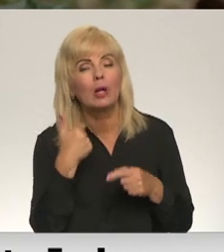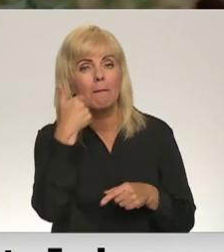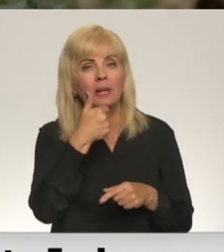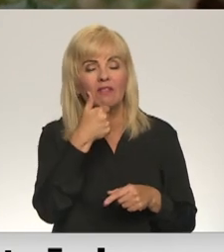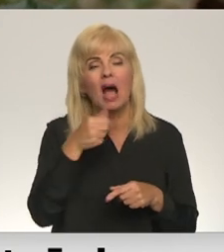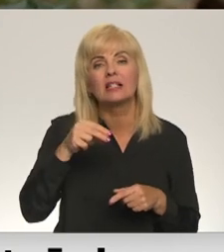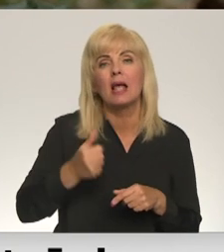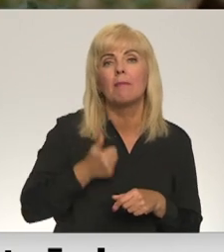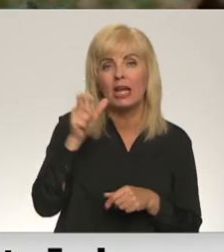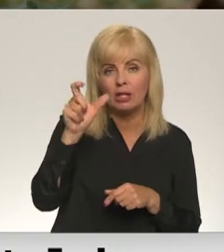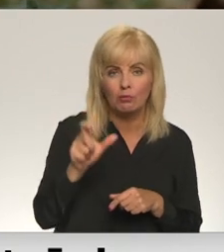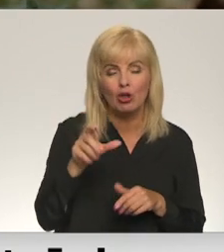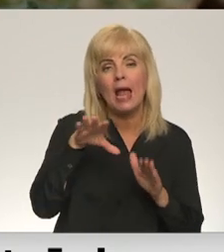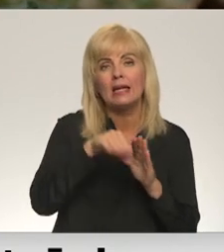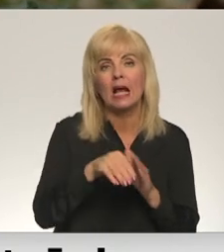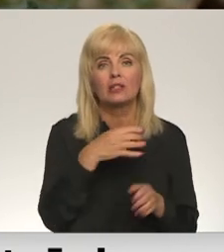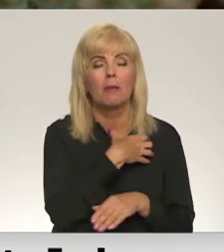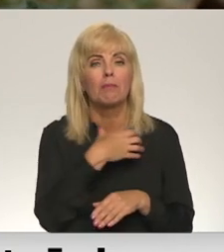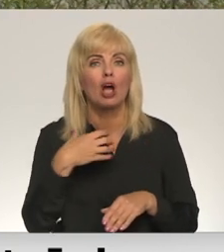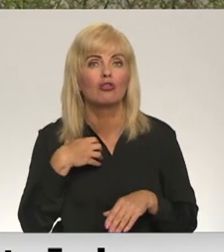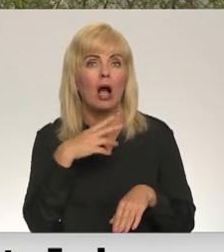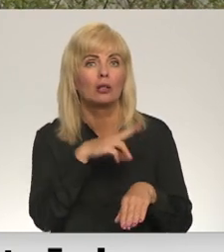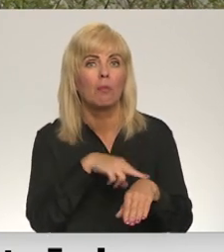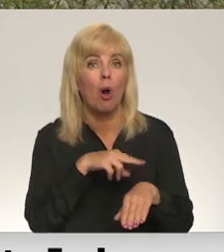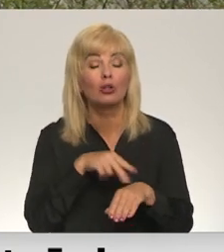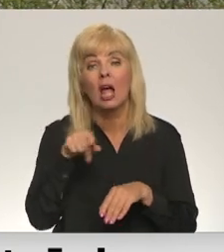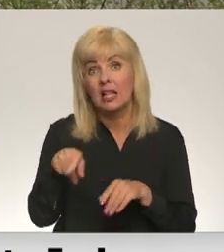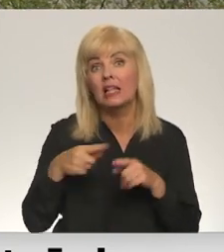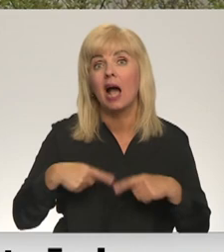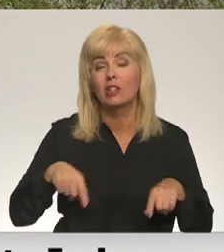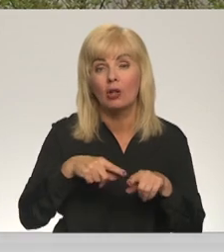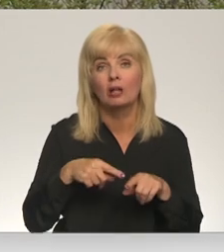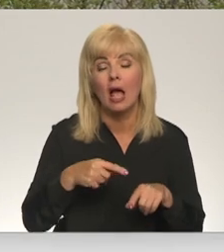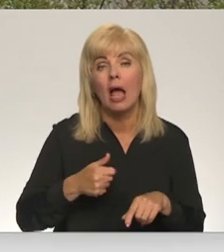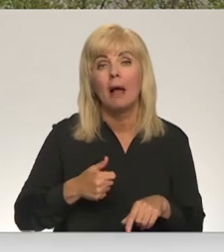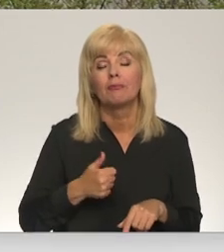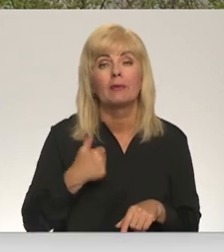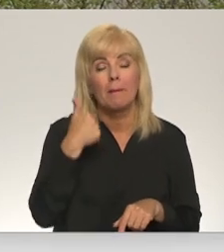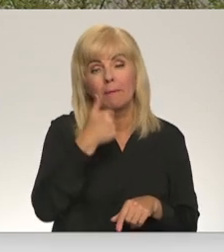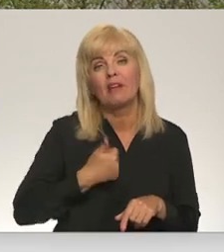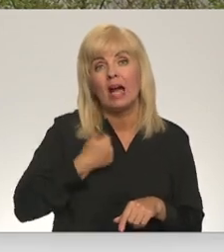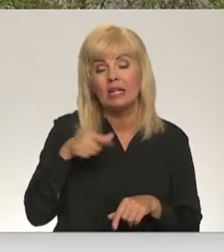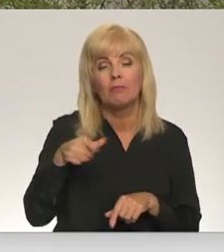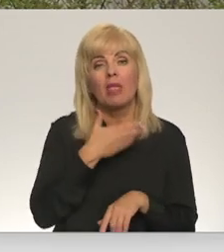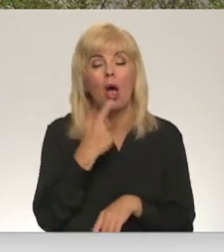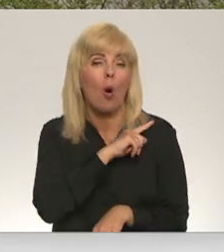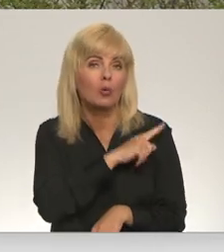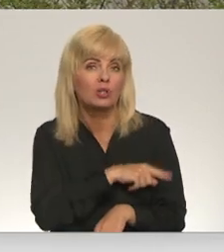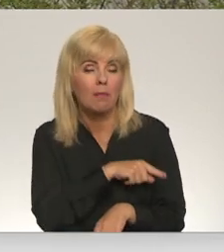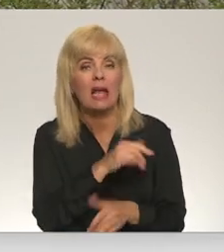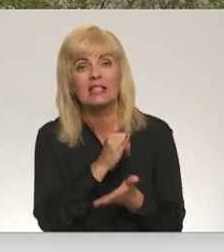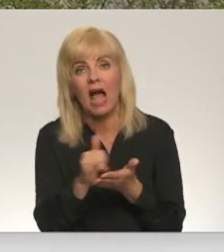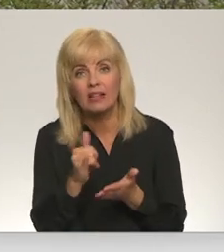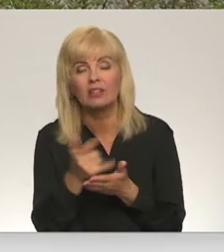īpašniekus, gan iesaistot pašvaldības policiju. Tās teritorijas, kuras privāti īpašnieki nav spējīgi sakopt, vai ir prombūtnē,